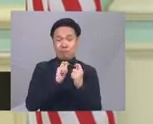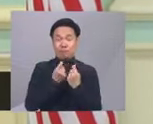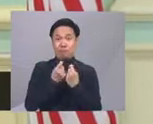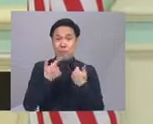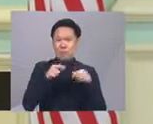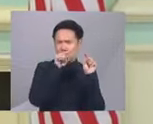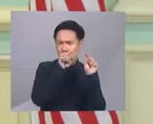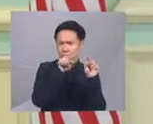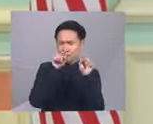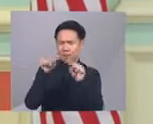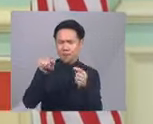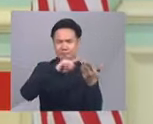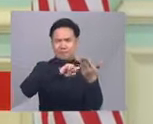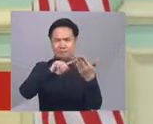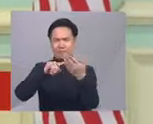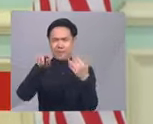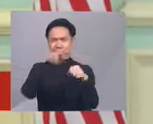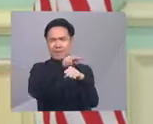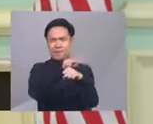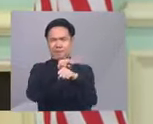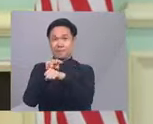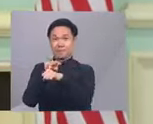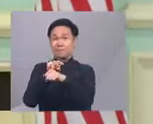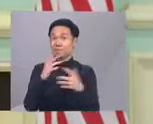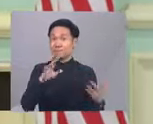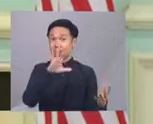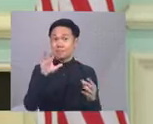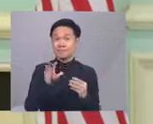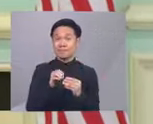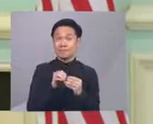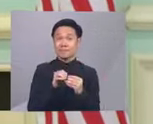pemantauan yang melibatkan seramai